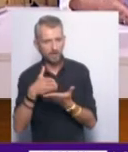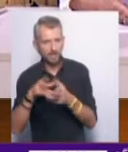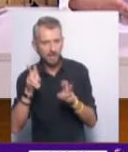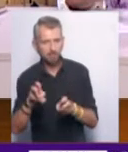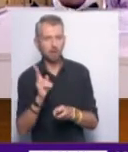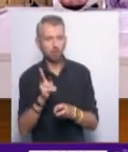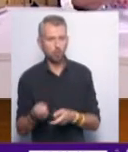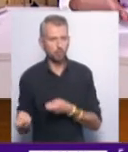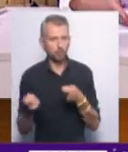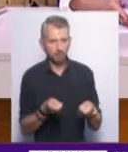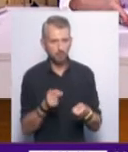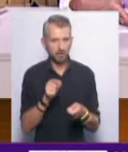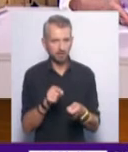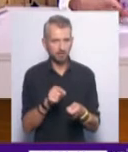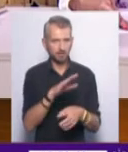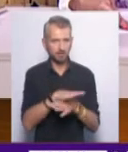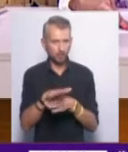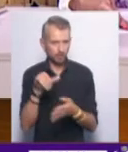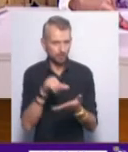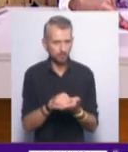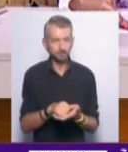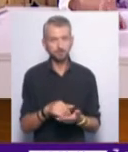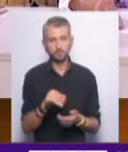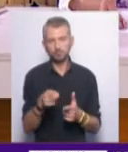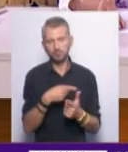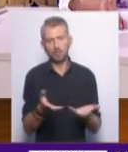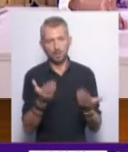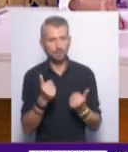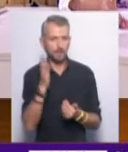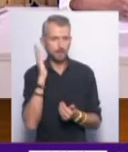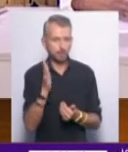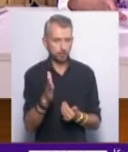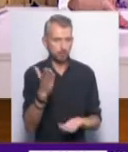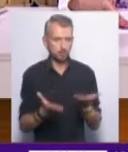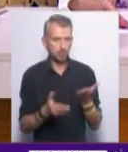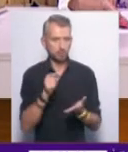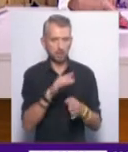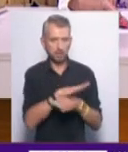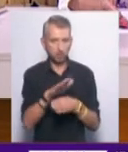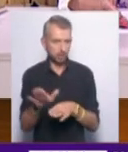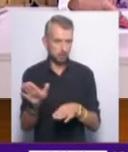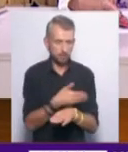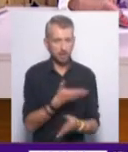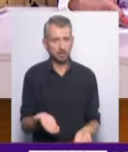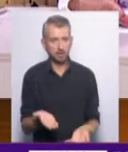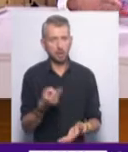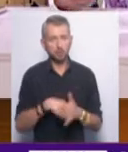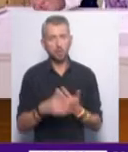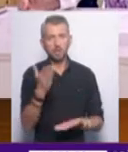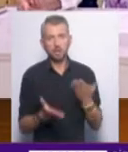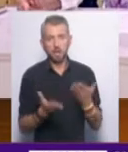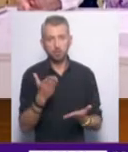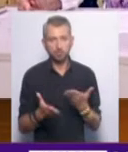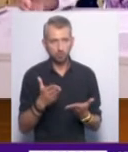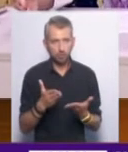поставляв ці кіоски, чи давайте будемо, мабуть, ці кіоски прибирати. Бо якщо